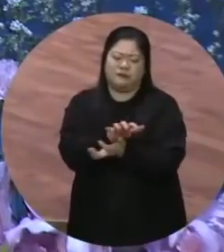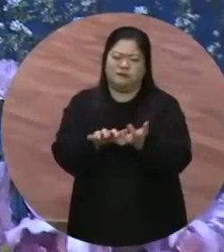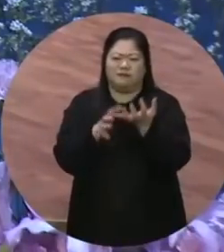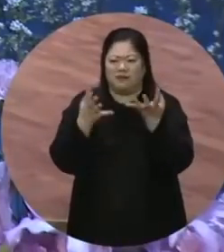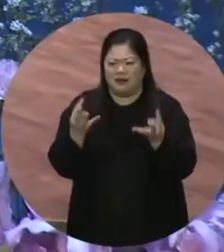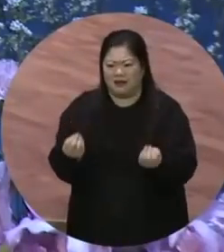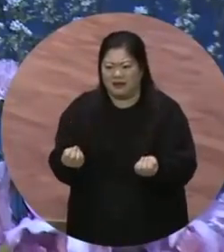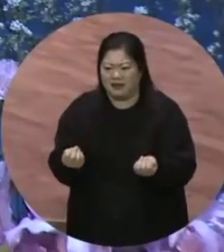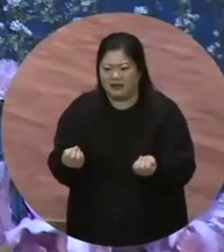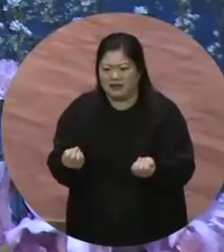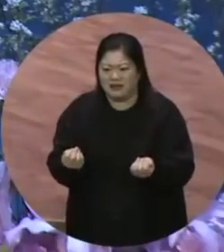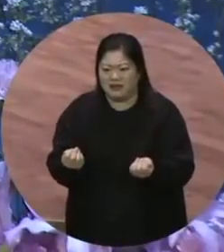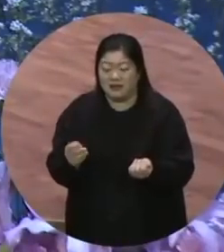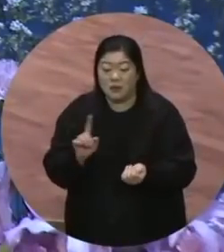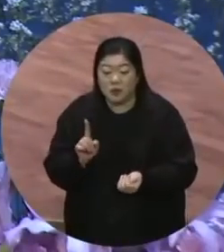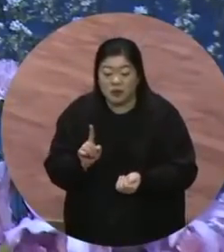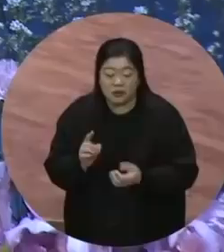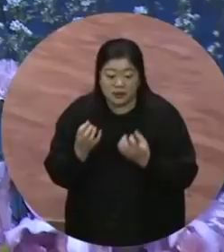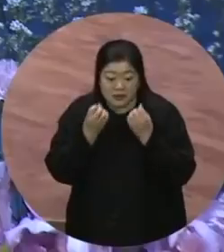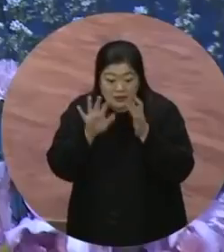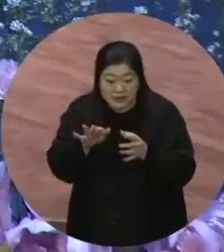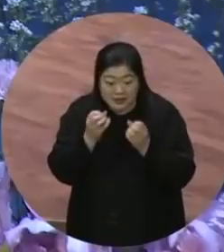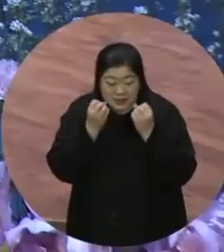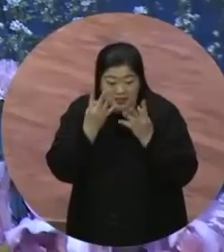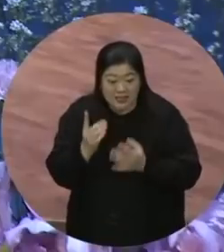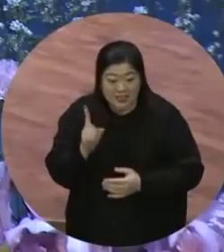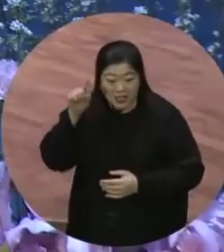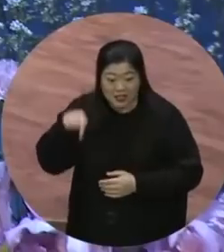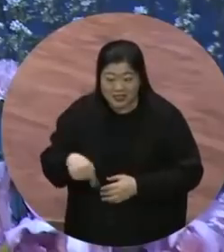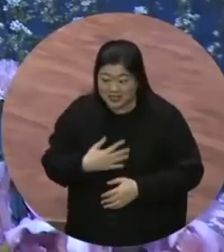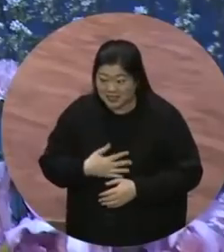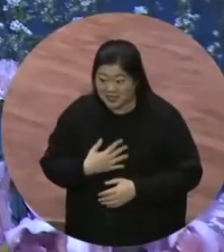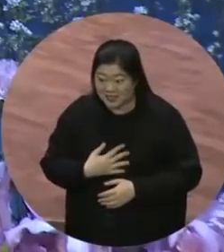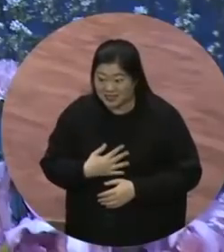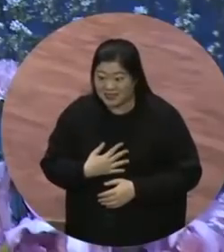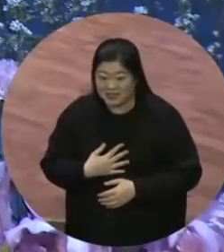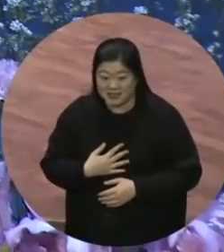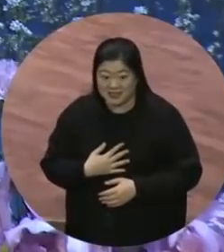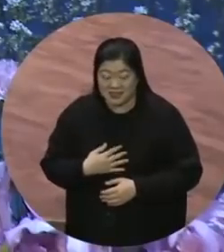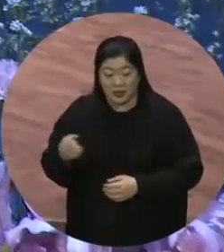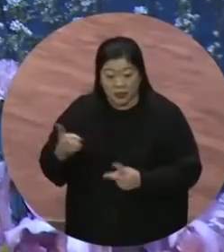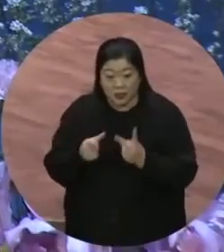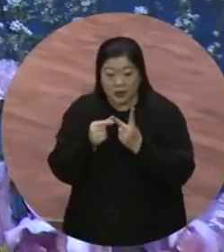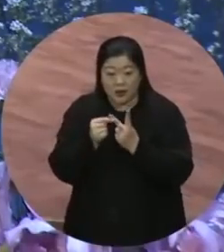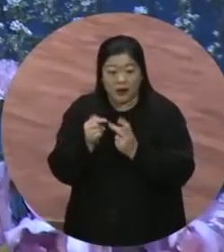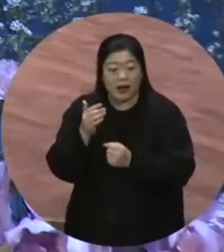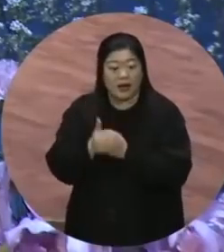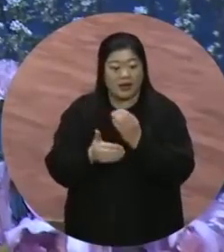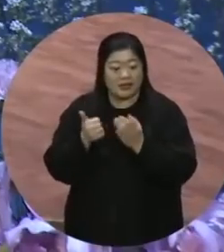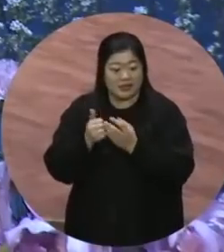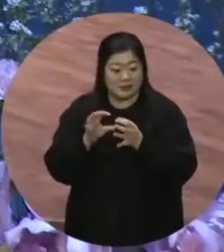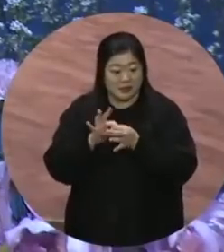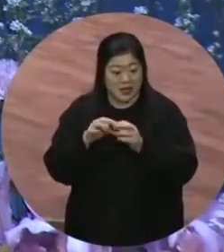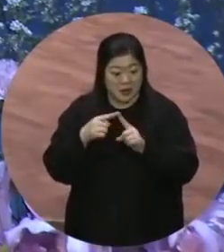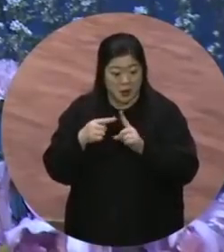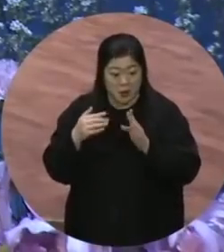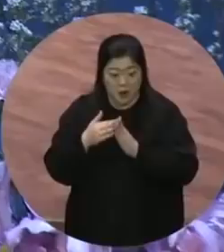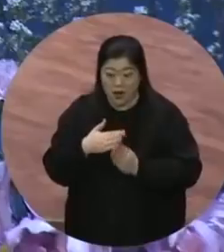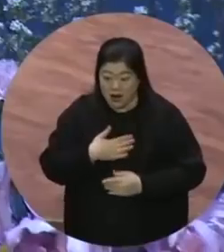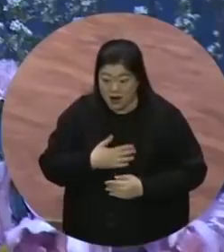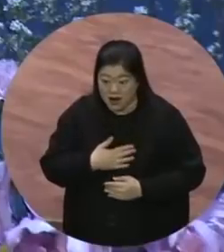있어요. 그게 뭐냐? 신천지입니다. 그것이 하나님의 교회입니다. 복음의 참